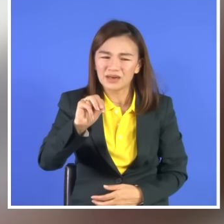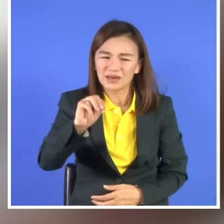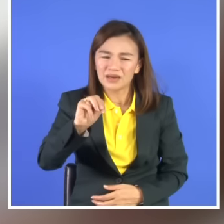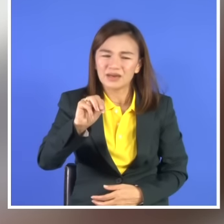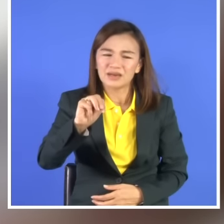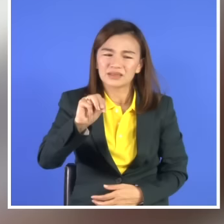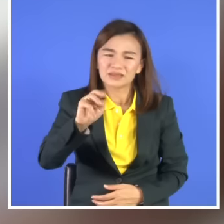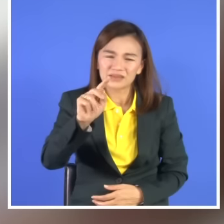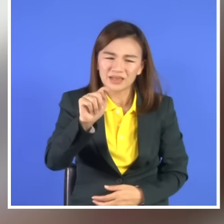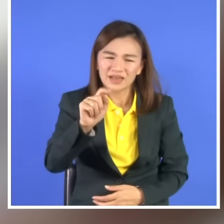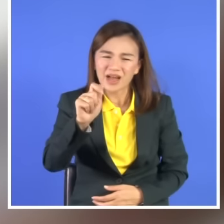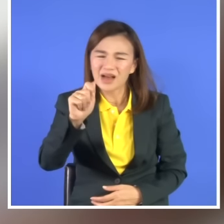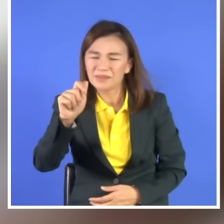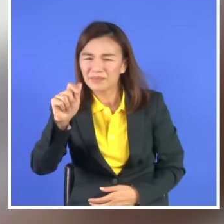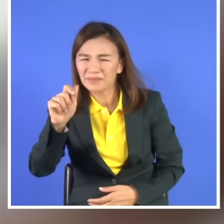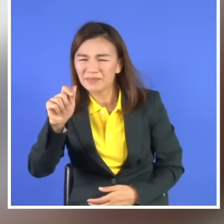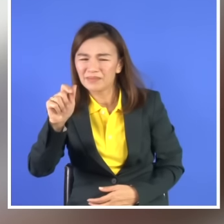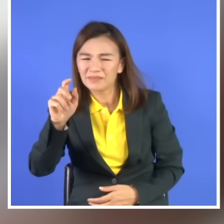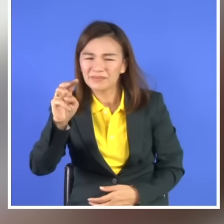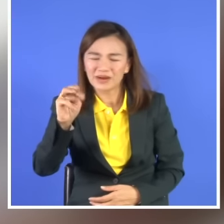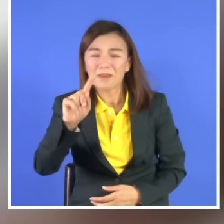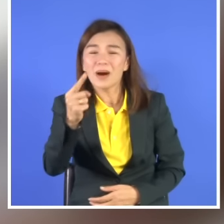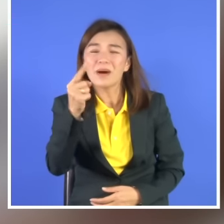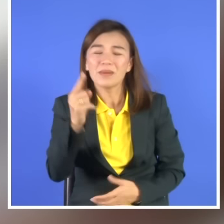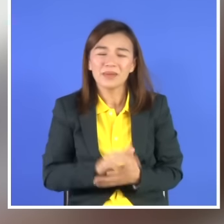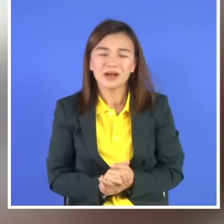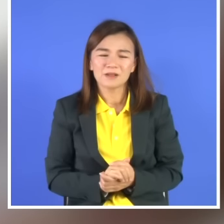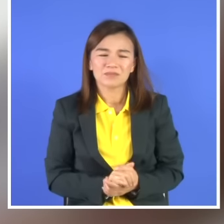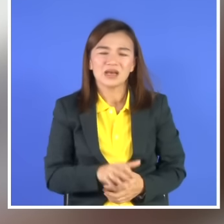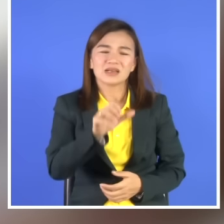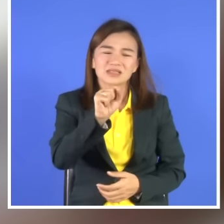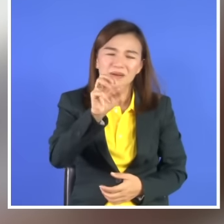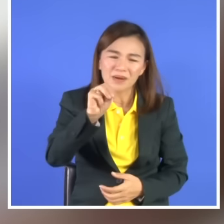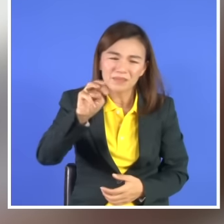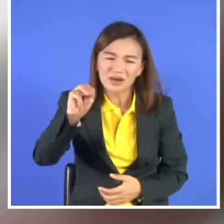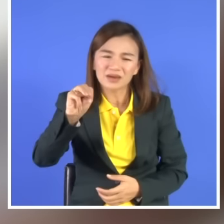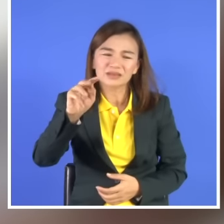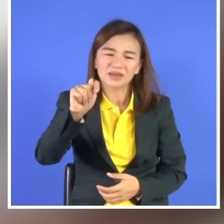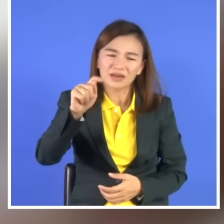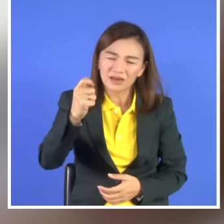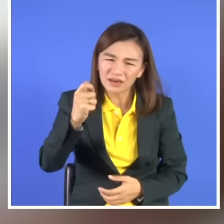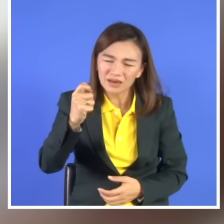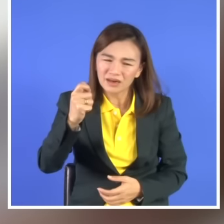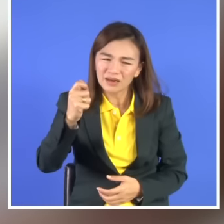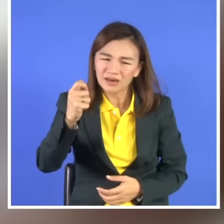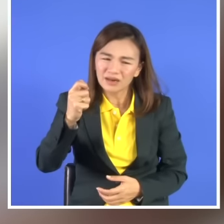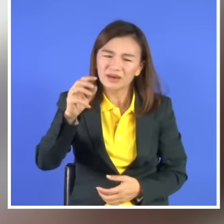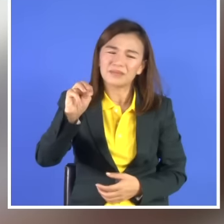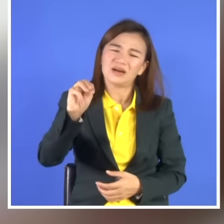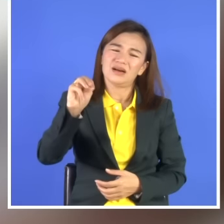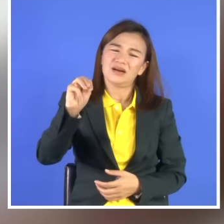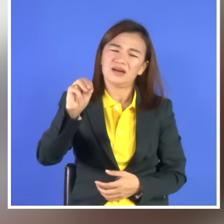อันขออีกทีสมมุติอมรมาร์กมันเขียนเนี่ยต